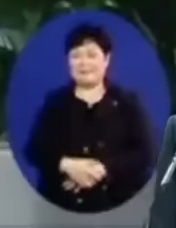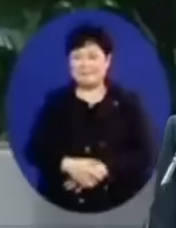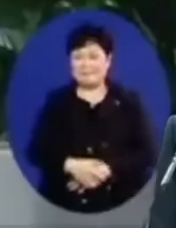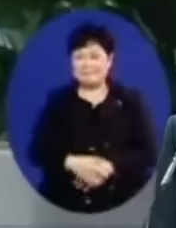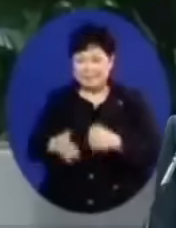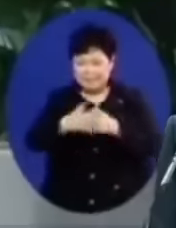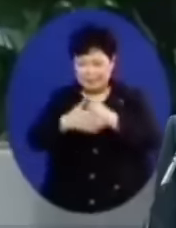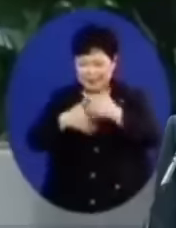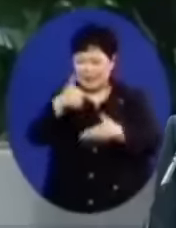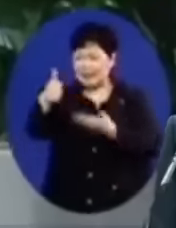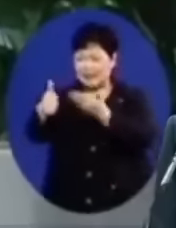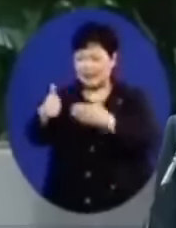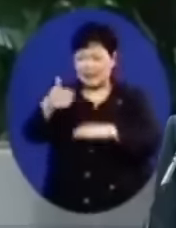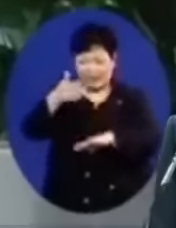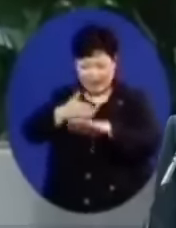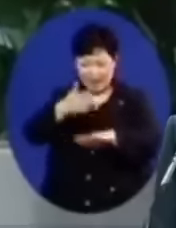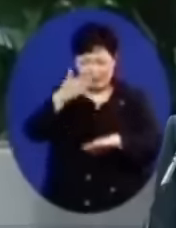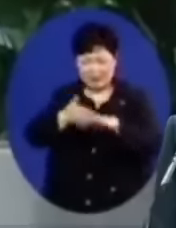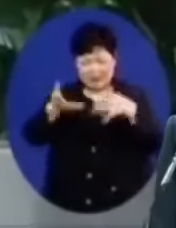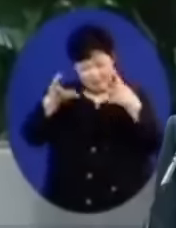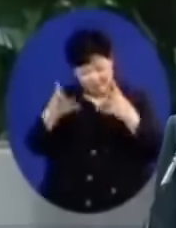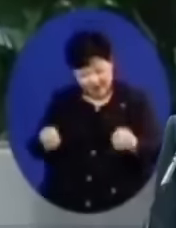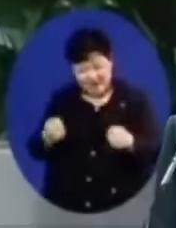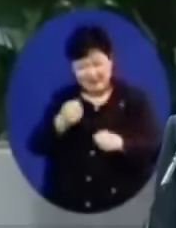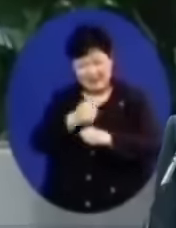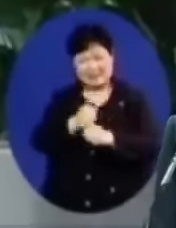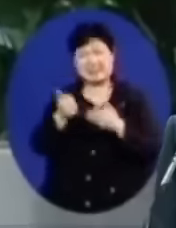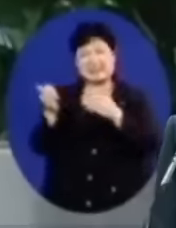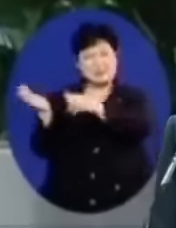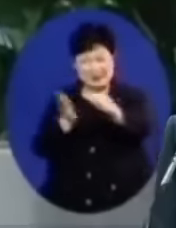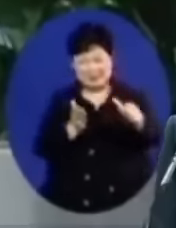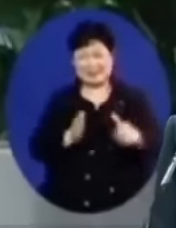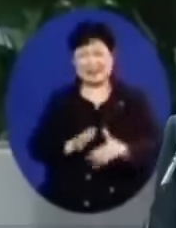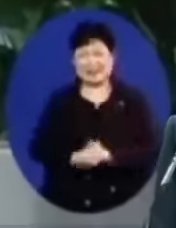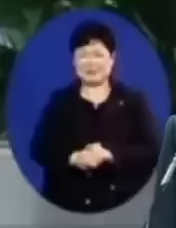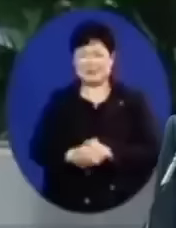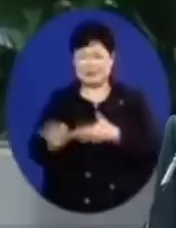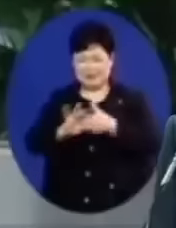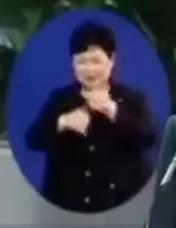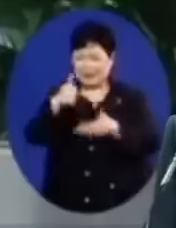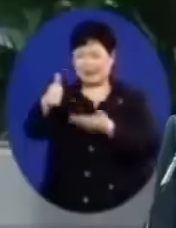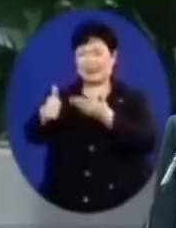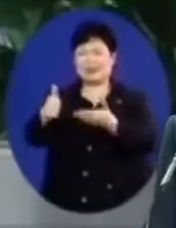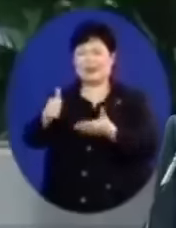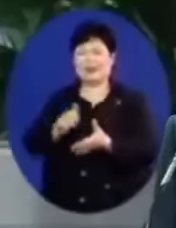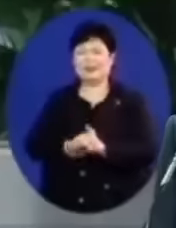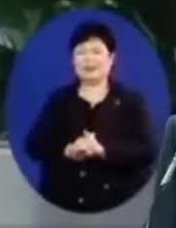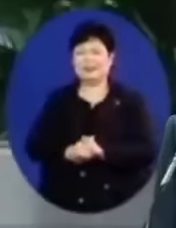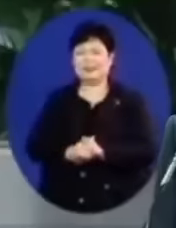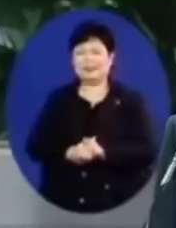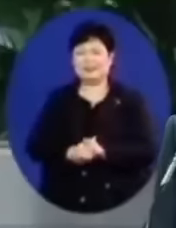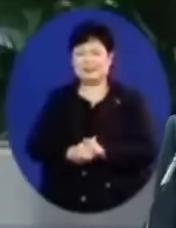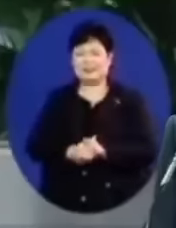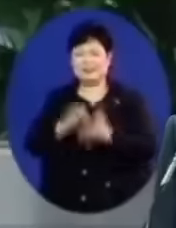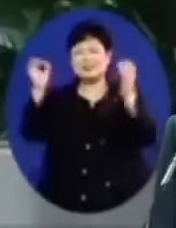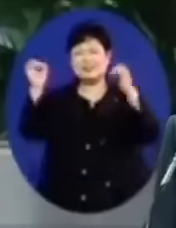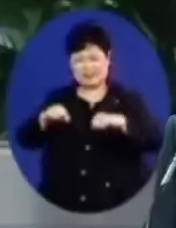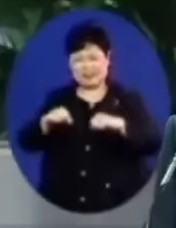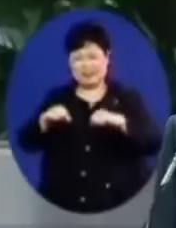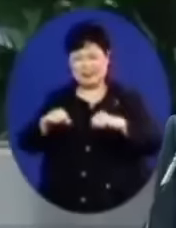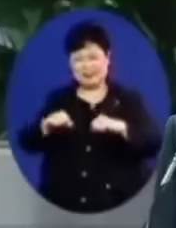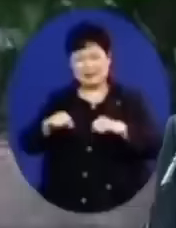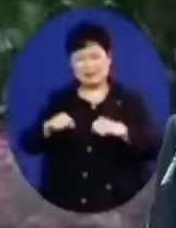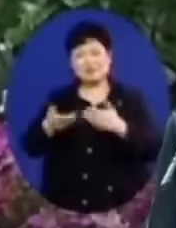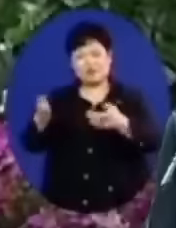그러므로 하나님께 감사를 많이 해야 돼요. 그러면 하나님이 응답해 주신 것을 기쁘게